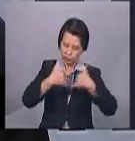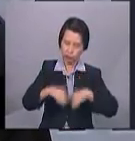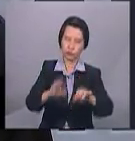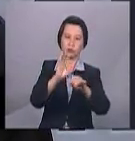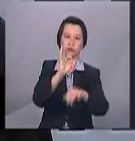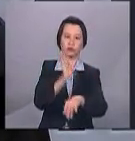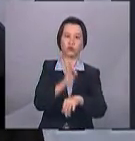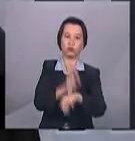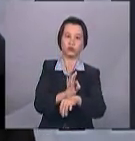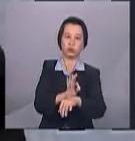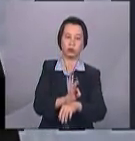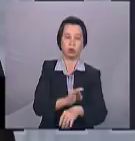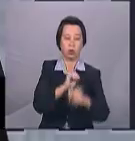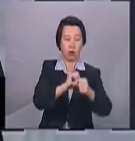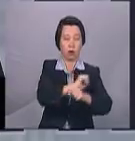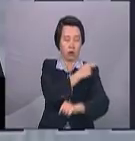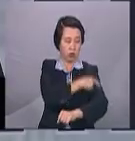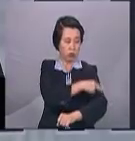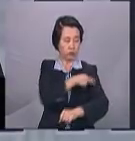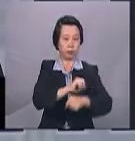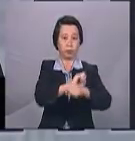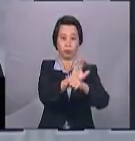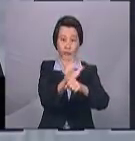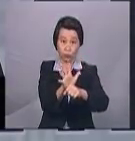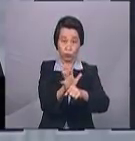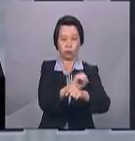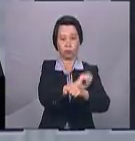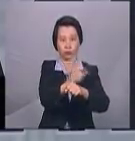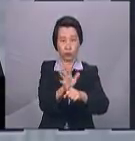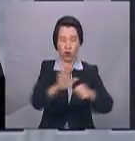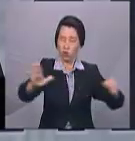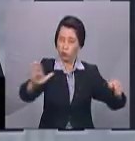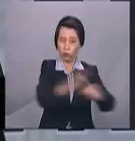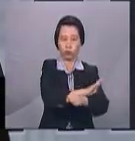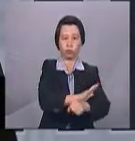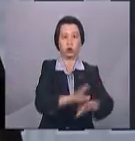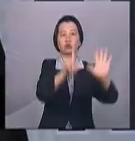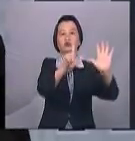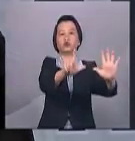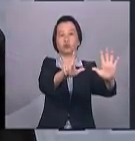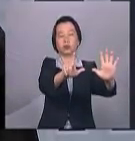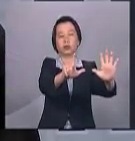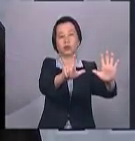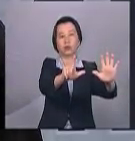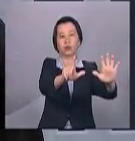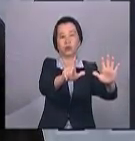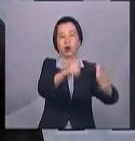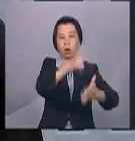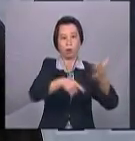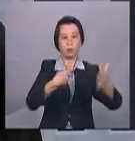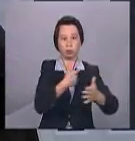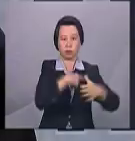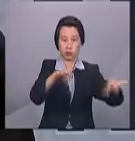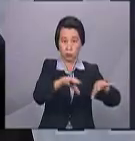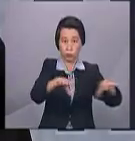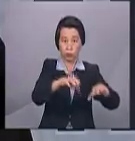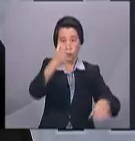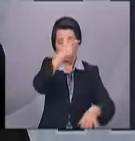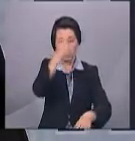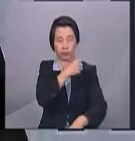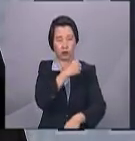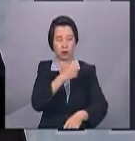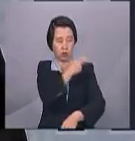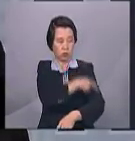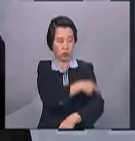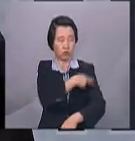Di hospital COVID, contohnya yang COVID sepenuhnya ialah 7 hospital. Apa yang kita laksanakan sebab hospital kita